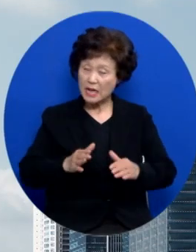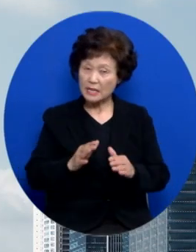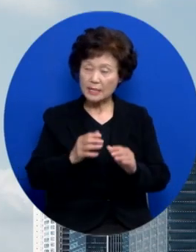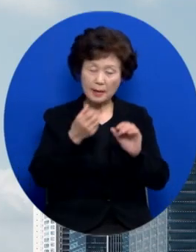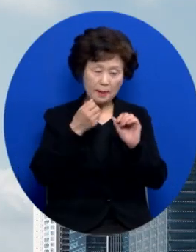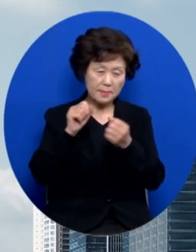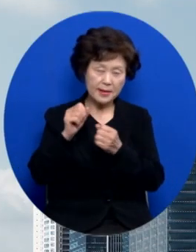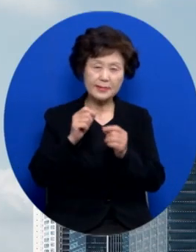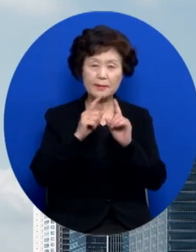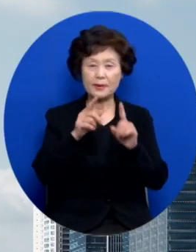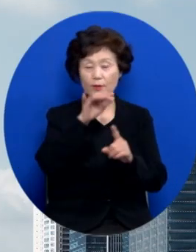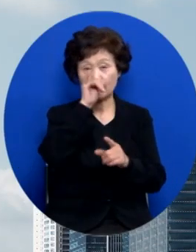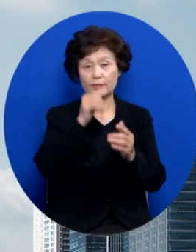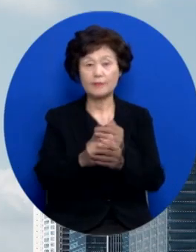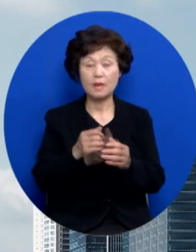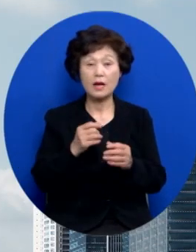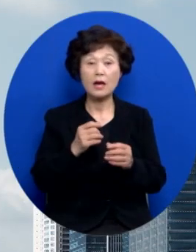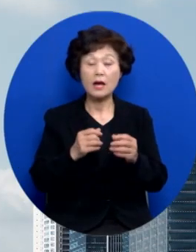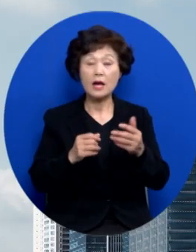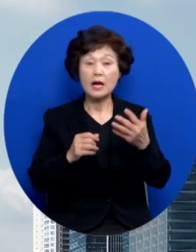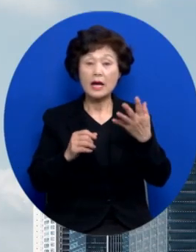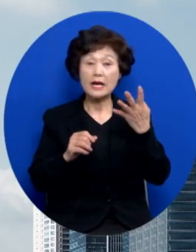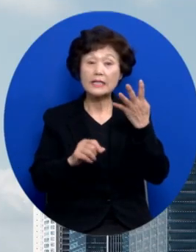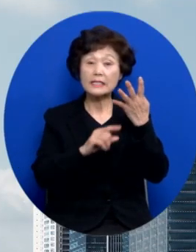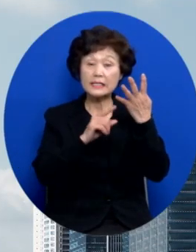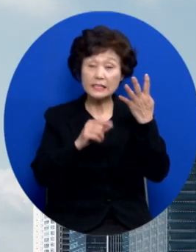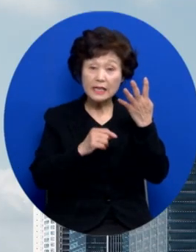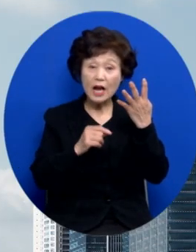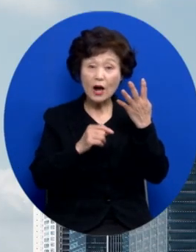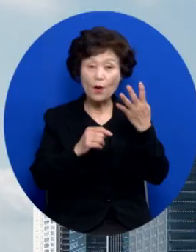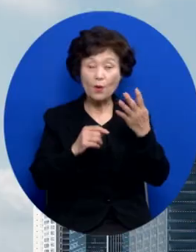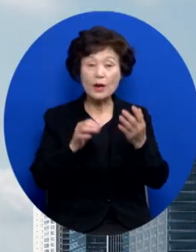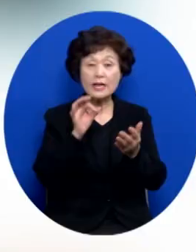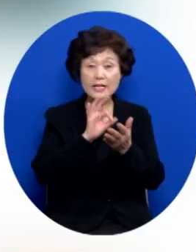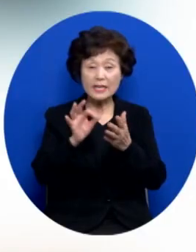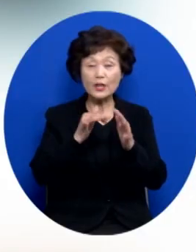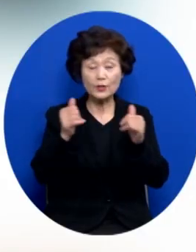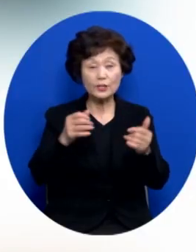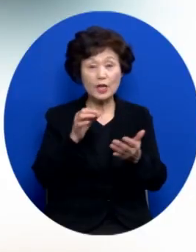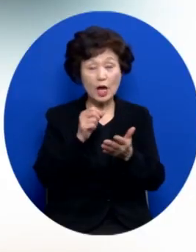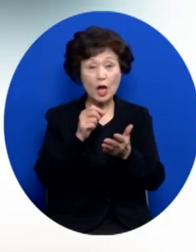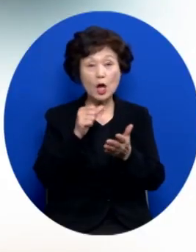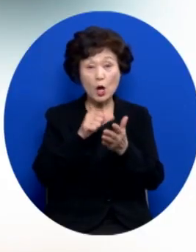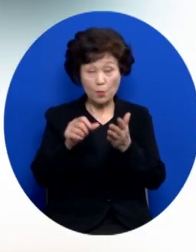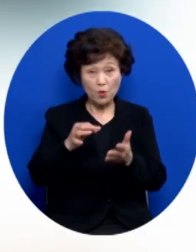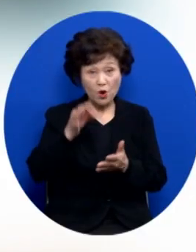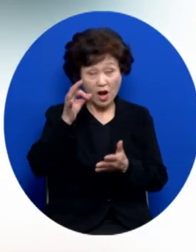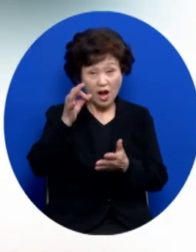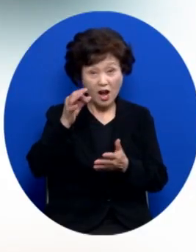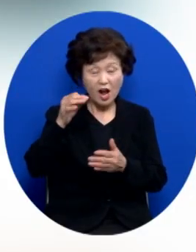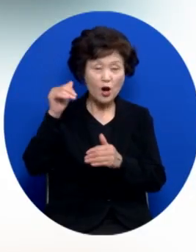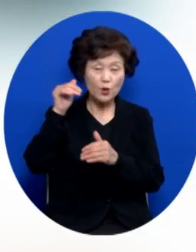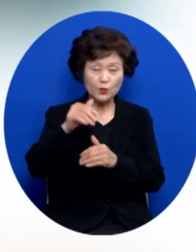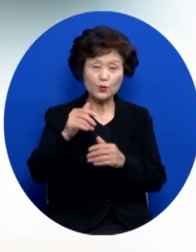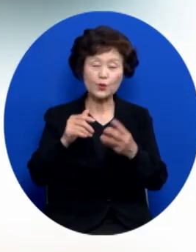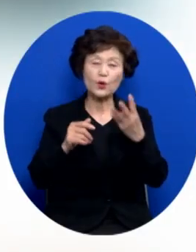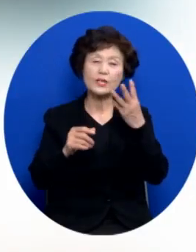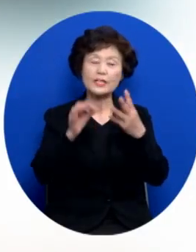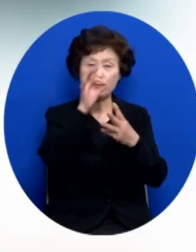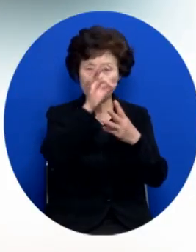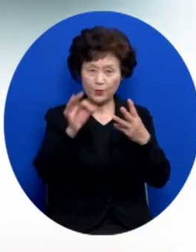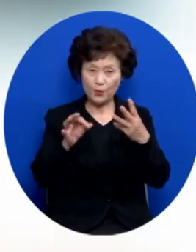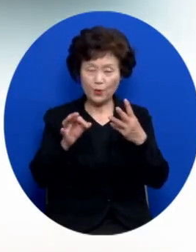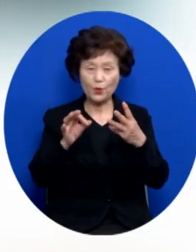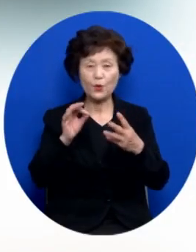지난달 소비자 물가 상승률이 14개월 만에 3%대로 떨어졌습니다. 통계청에 따르면 지난달 소비자